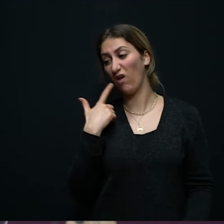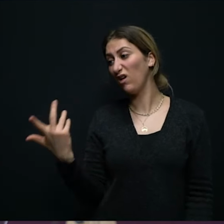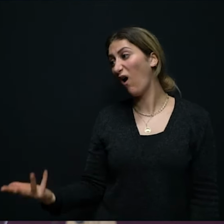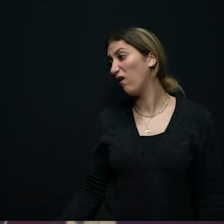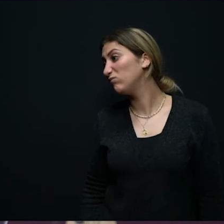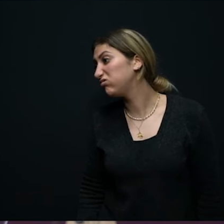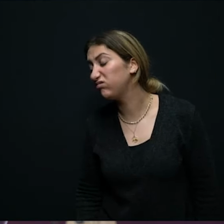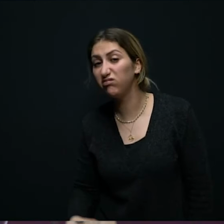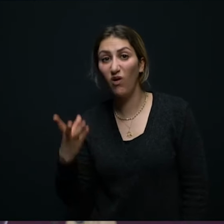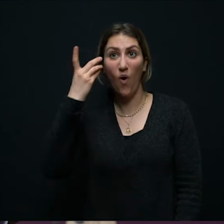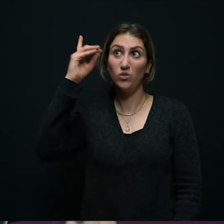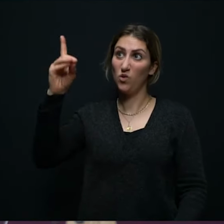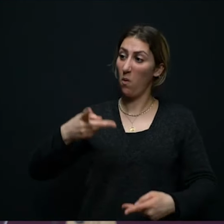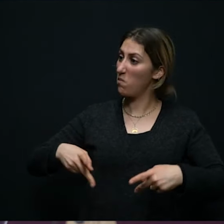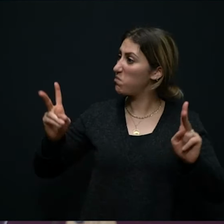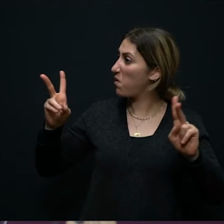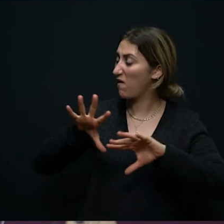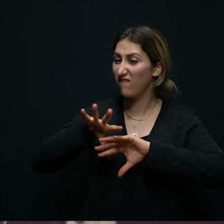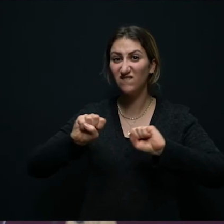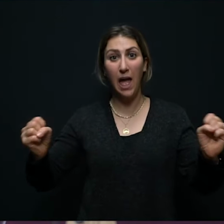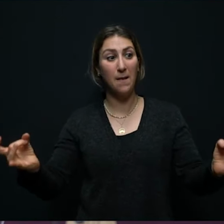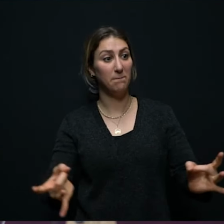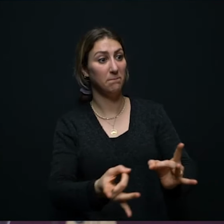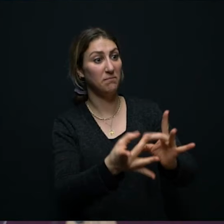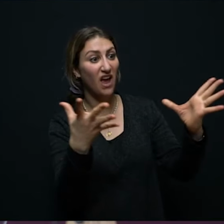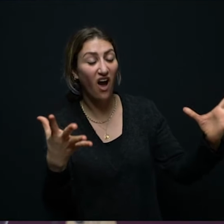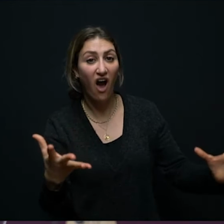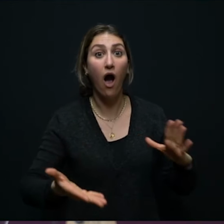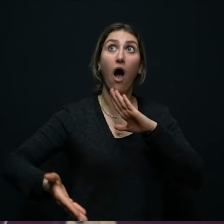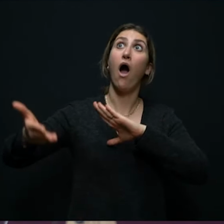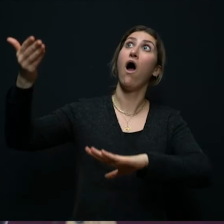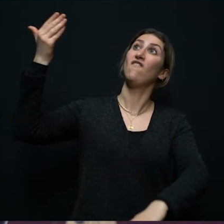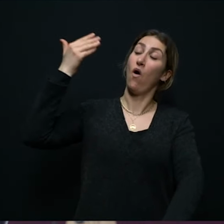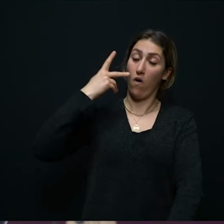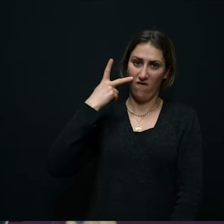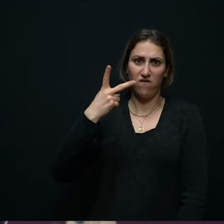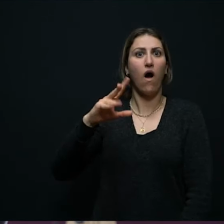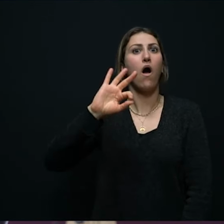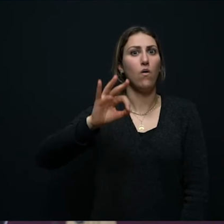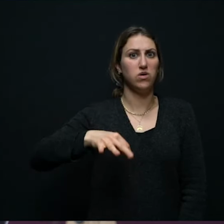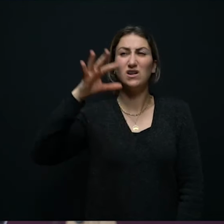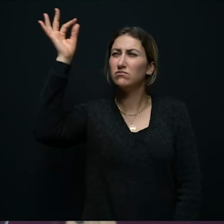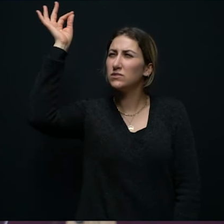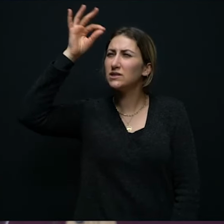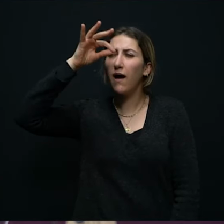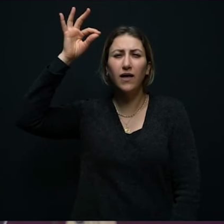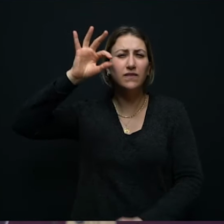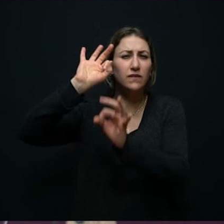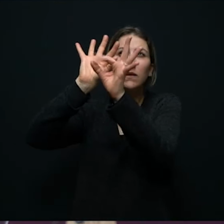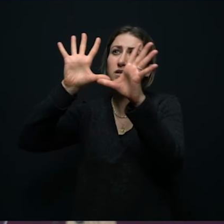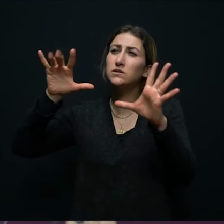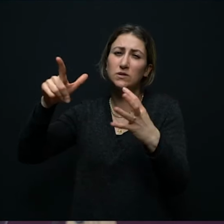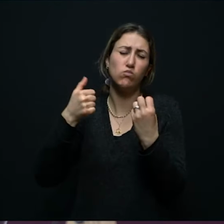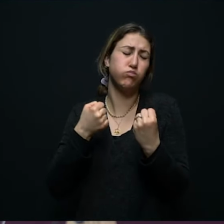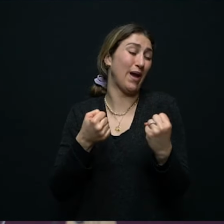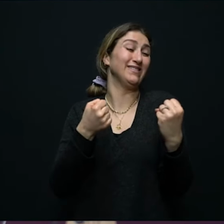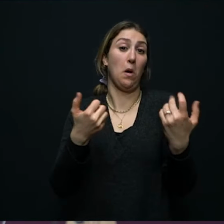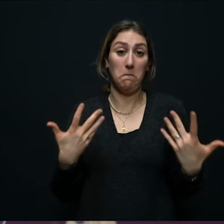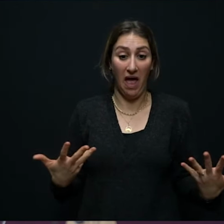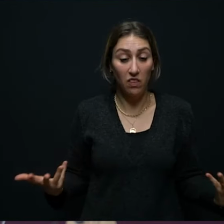du saint-esprit au milieu de nous on se plaint de toutes sortes de choses mais moi je crois que quand la sainteté